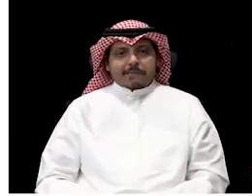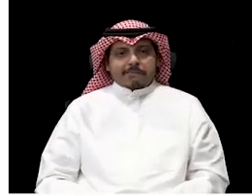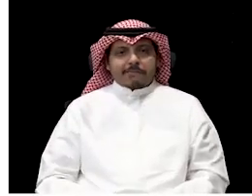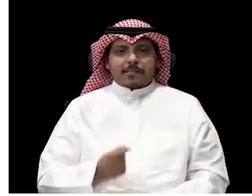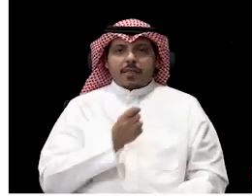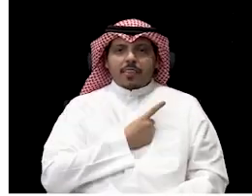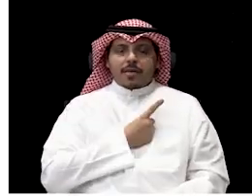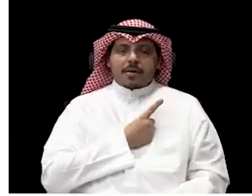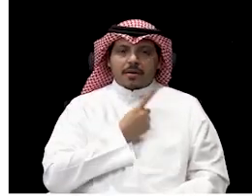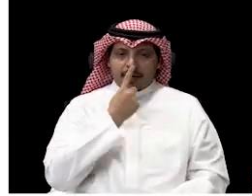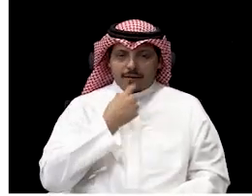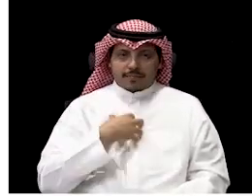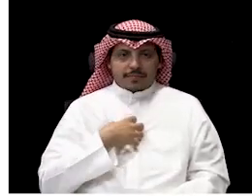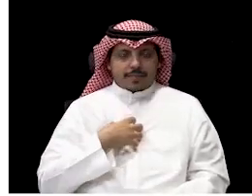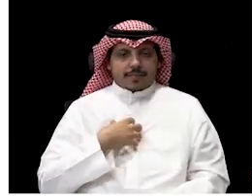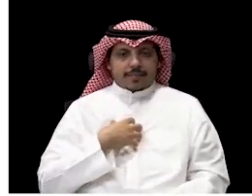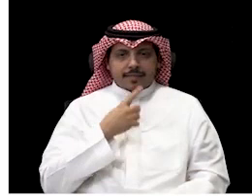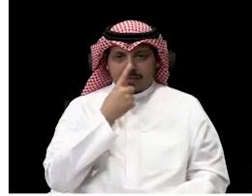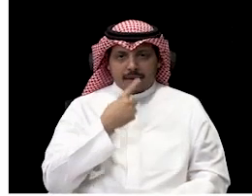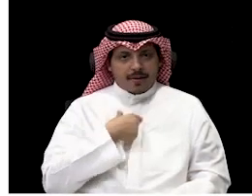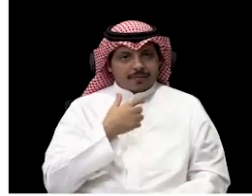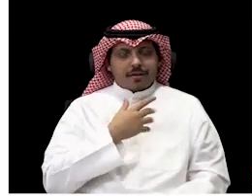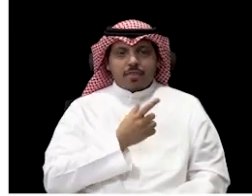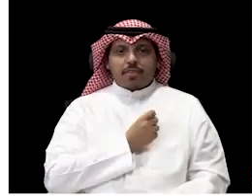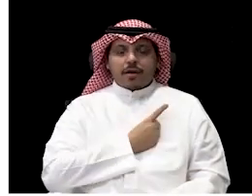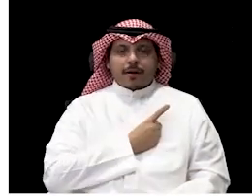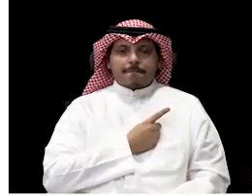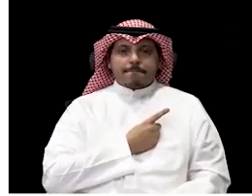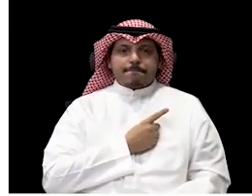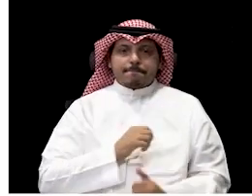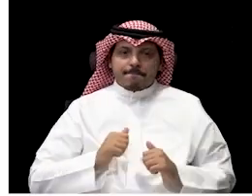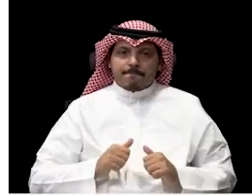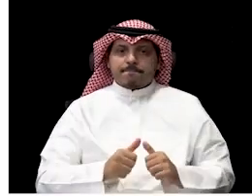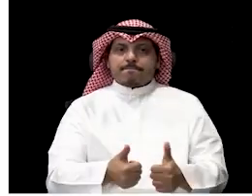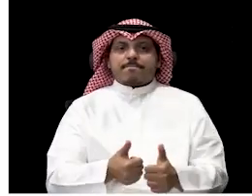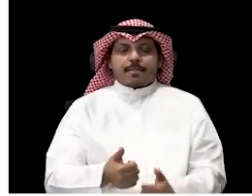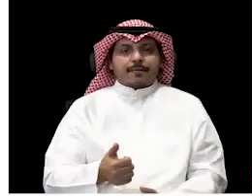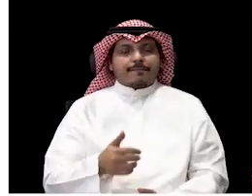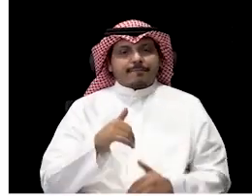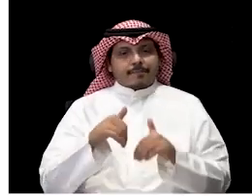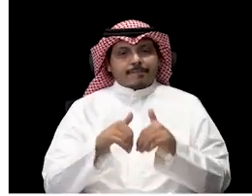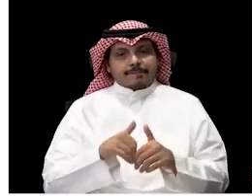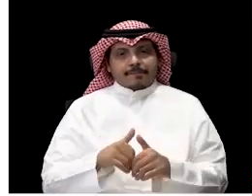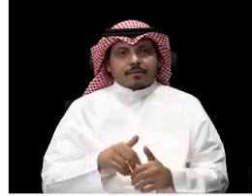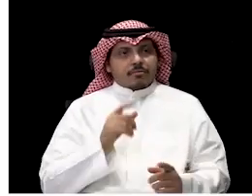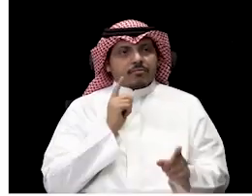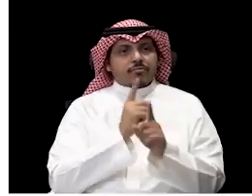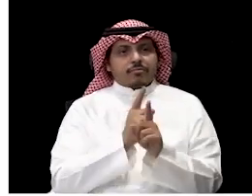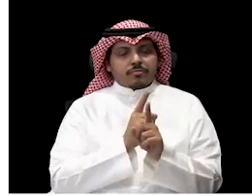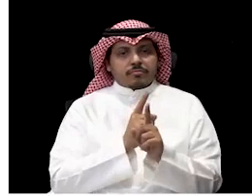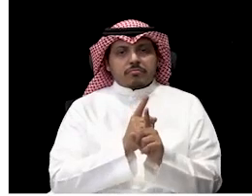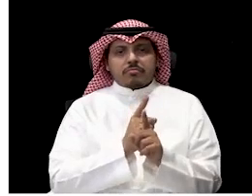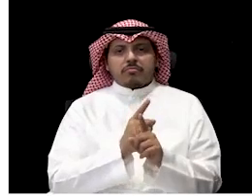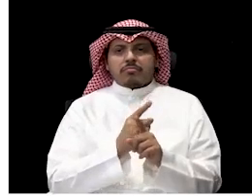الثقة بالنفس. الثقة بالنفس هي التي عن طريقها ستكمل الطريق. أحيانا يصادفك ماذا؟